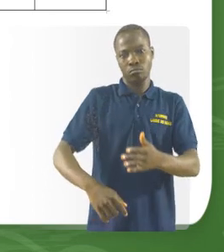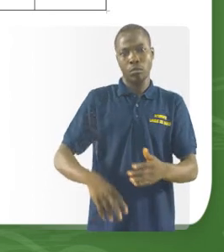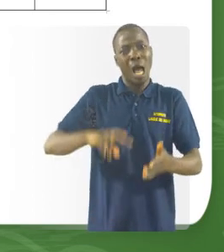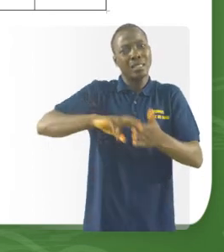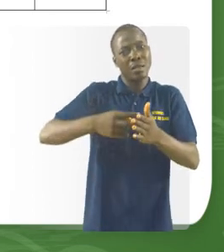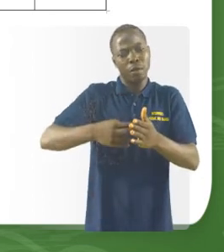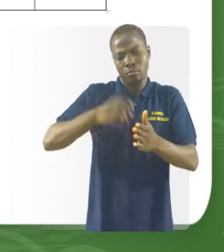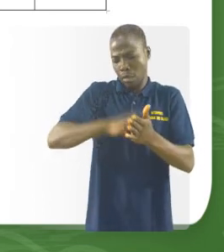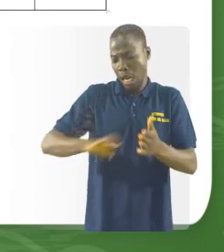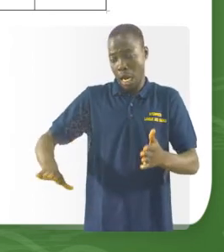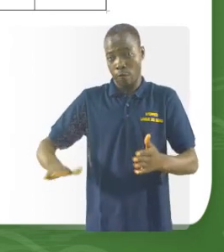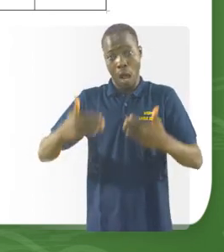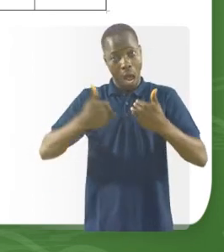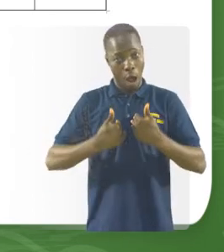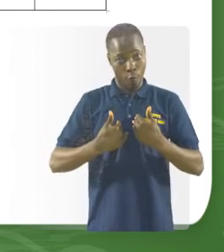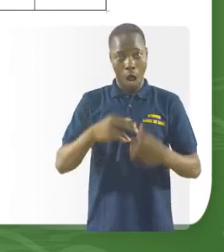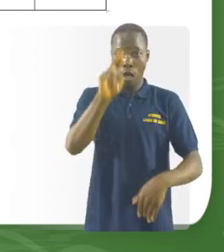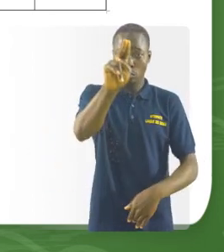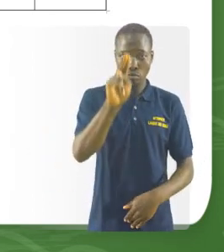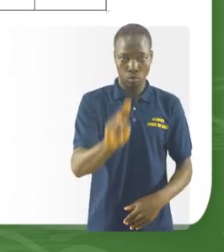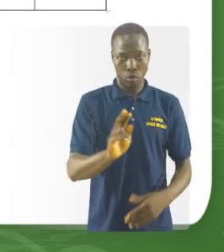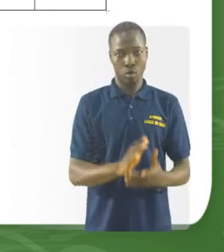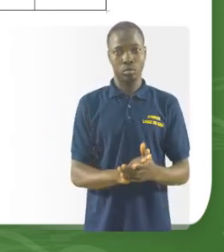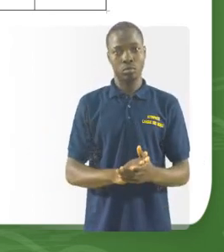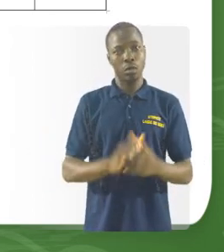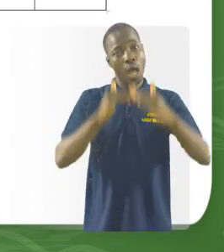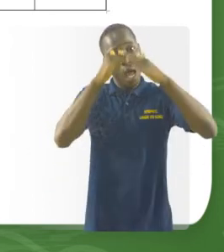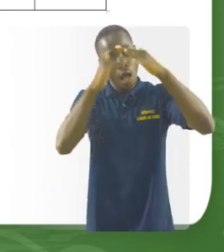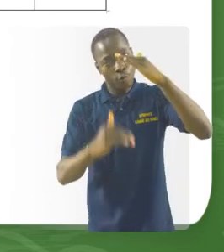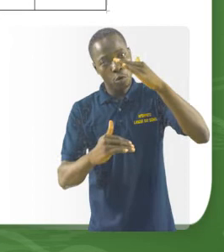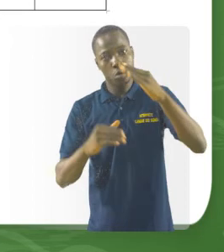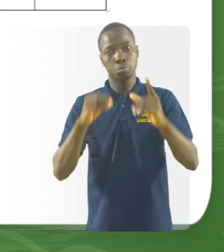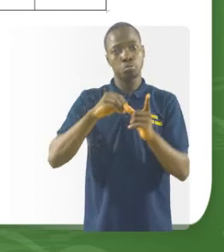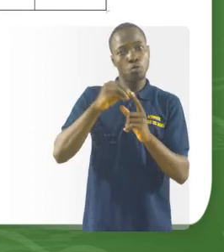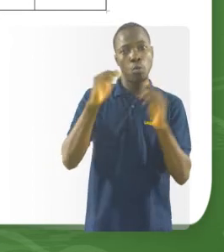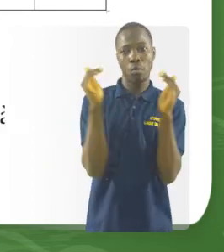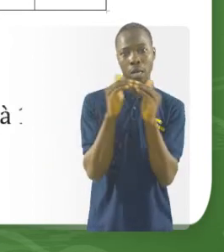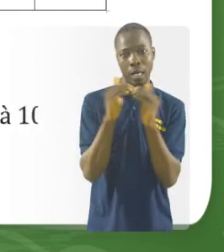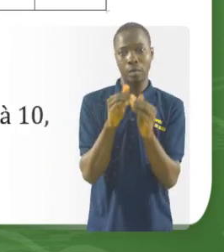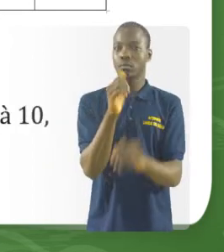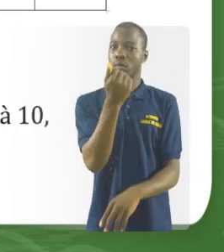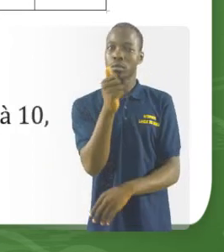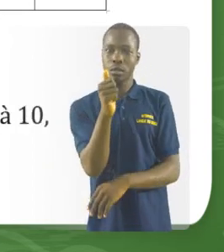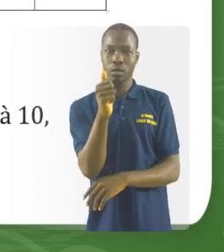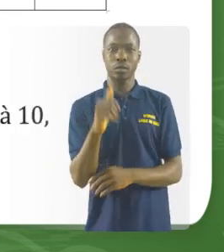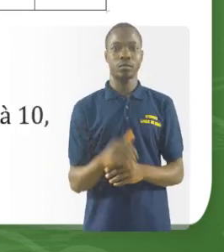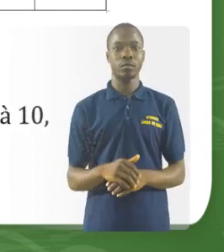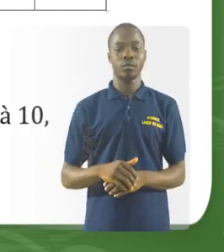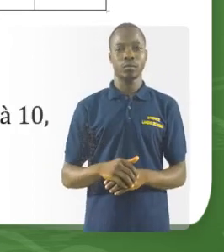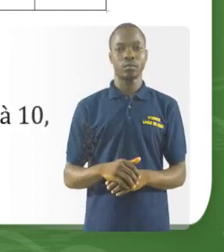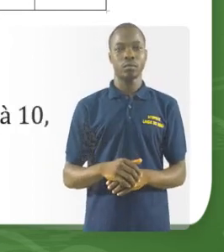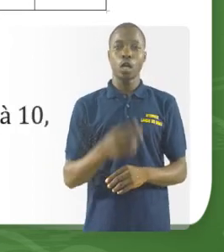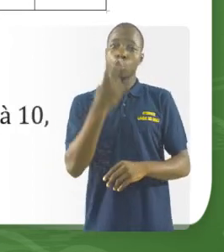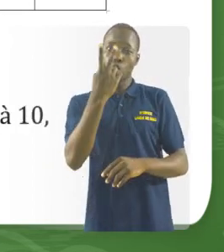élèves qui ont obtenu une note inférieure ou égale à 10, c'est-à-dire